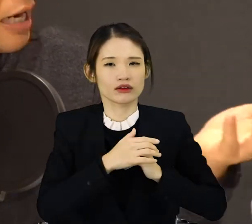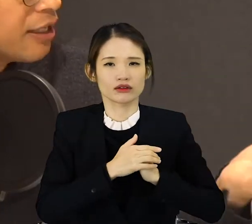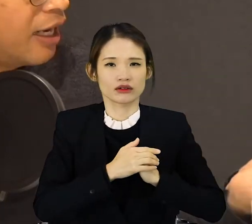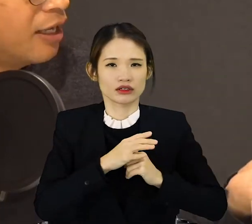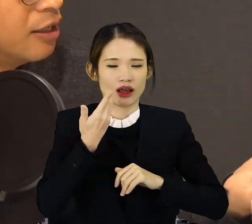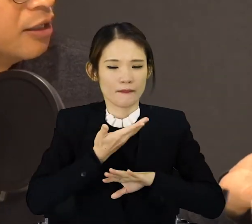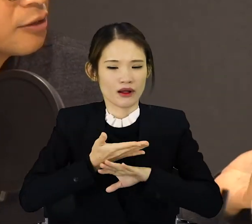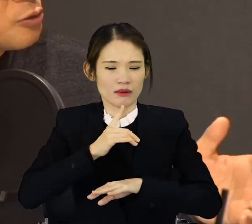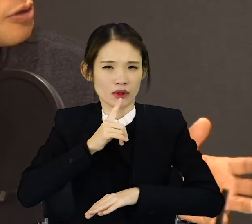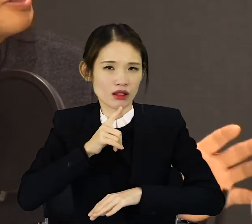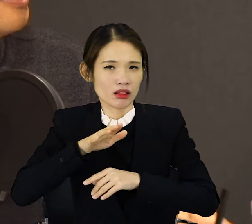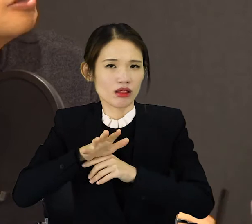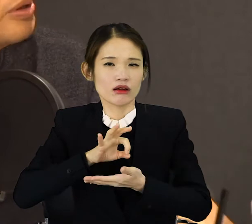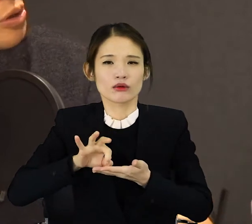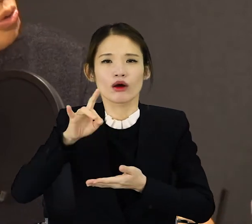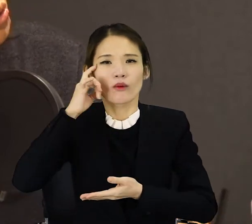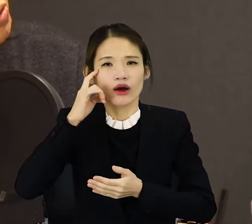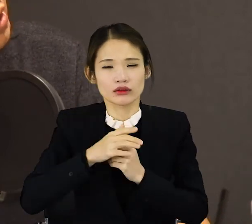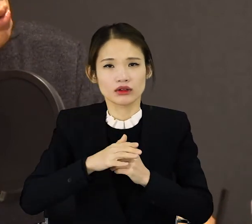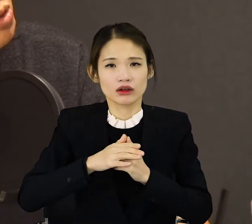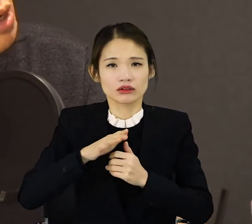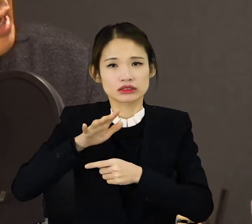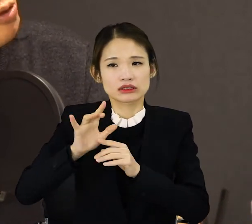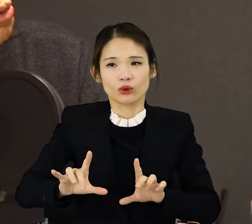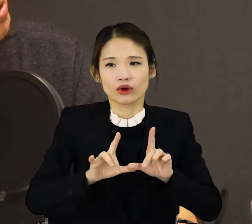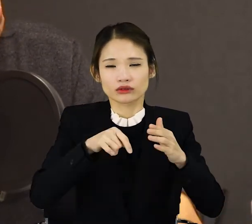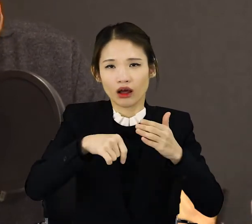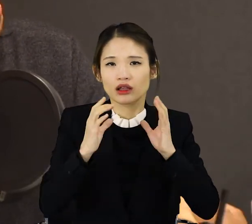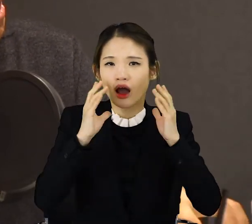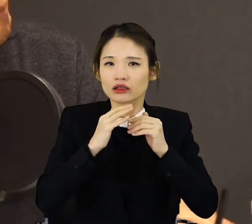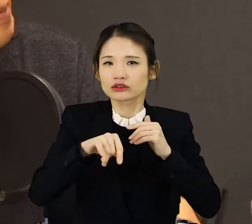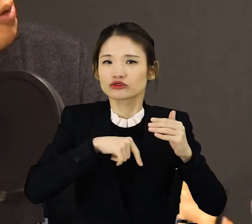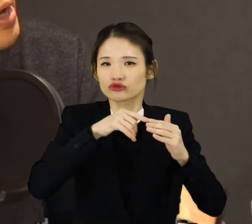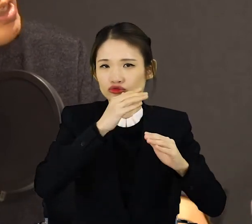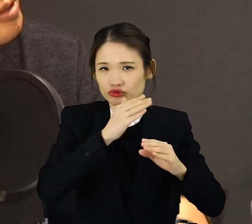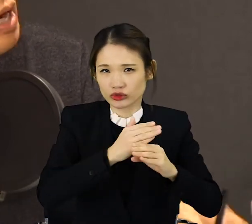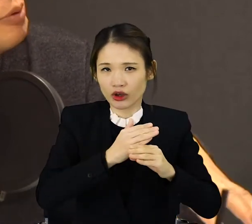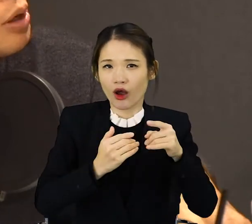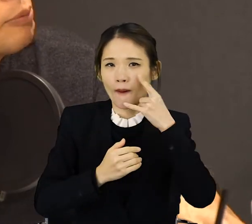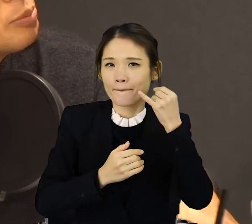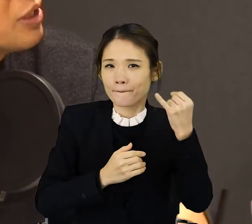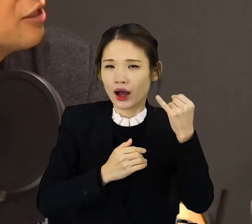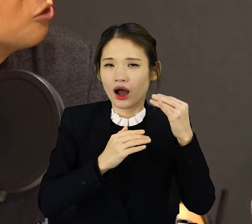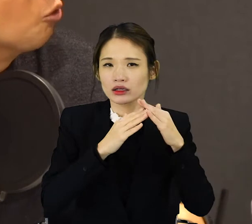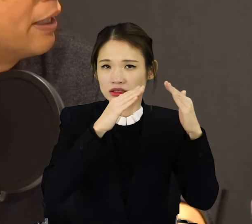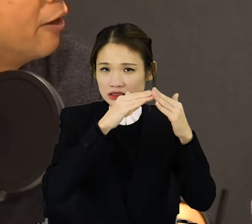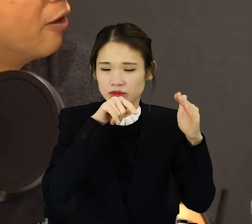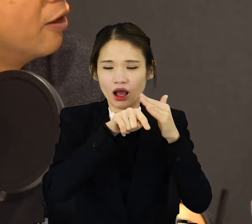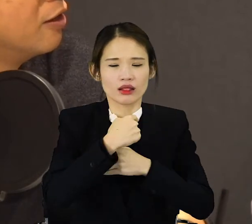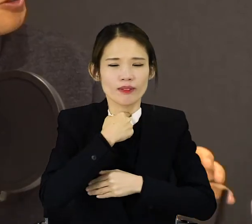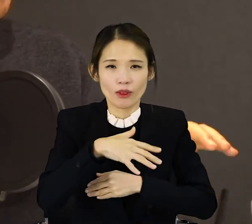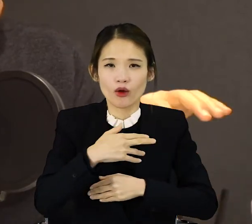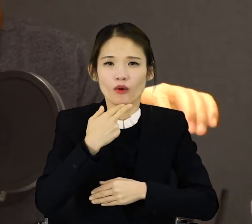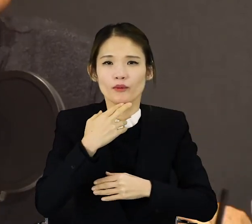다른 말을 할까? 네네. 근데 의외로 시골에서 살고 있는 그 아이들 중에서 엄마의 외갓집을 한 번도 가보지 못한 아이들이 너무